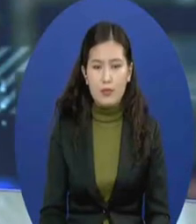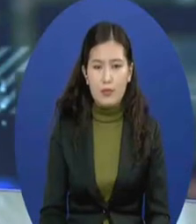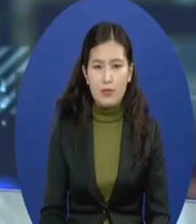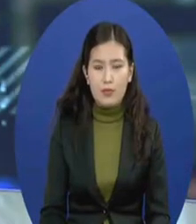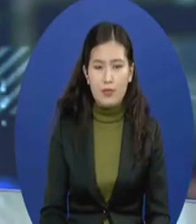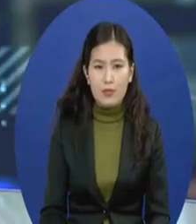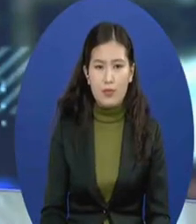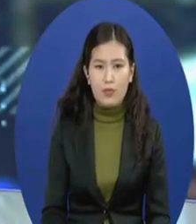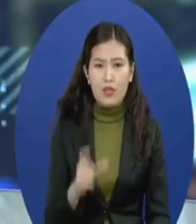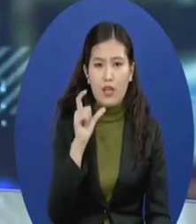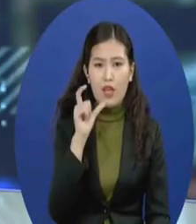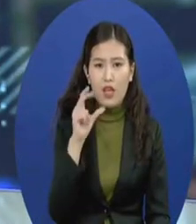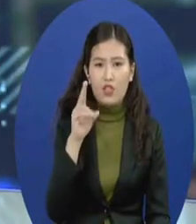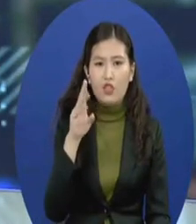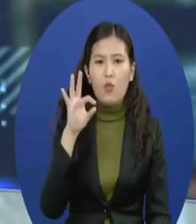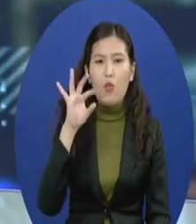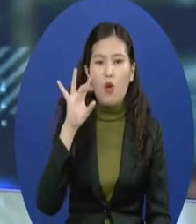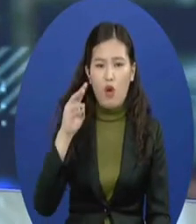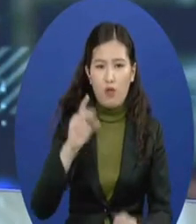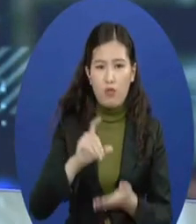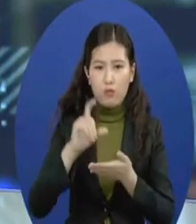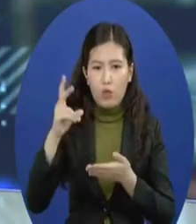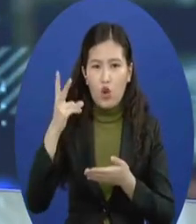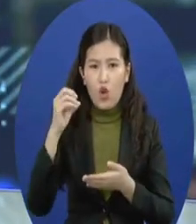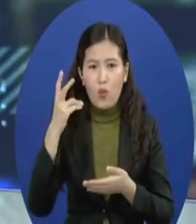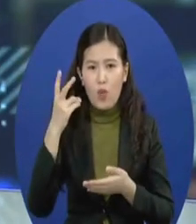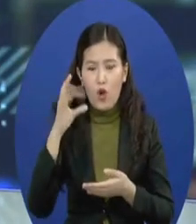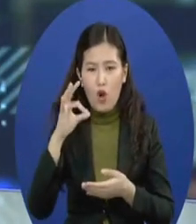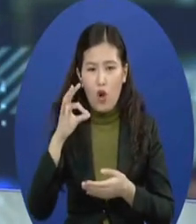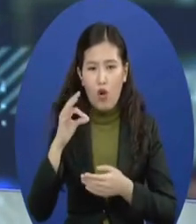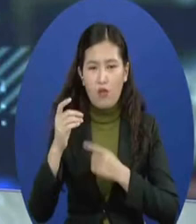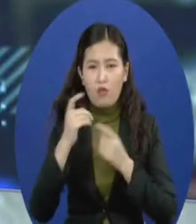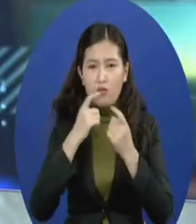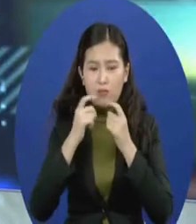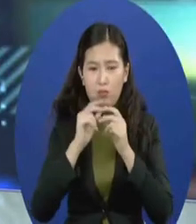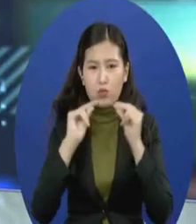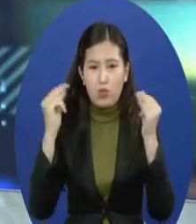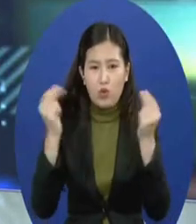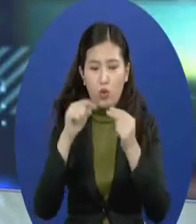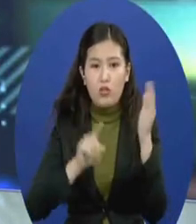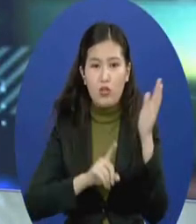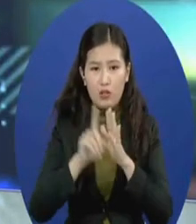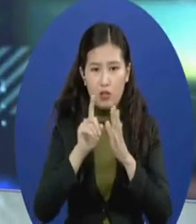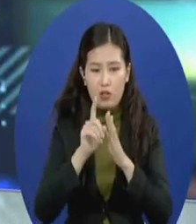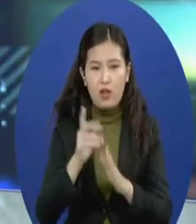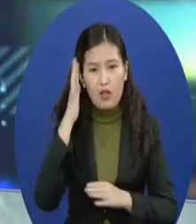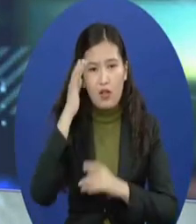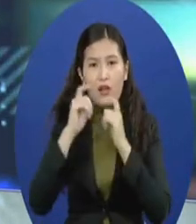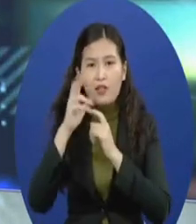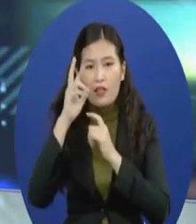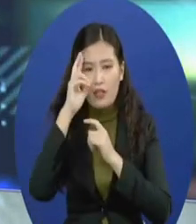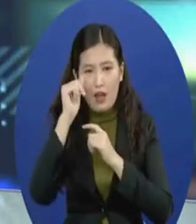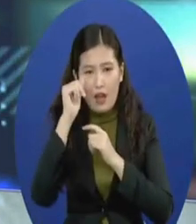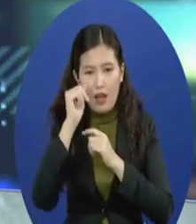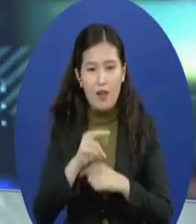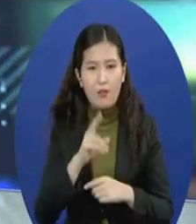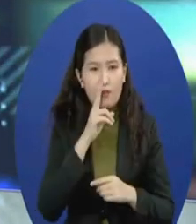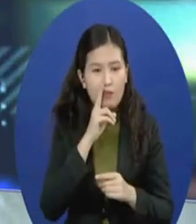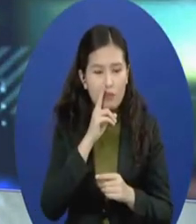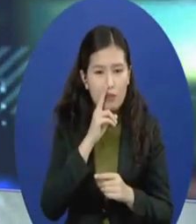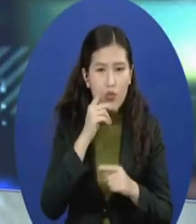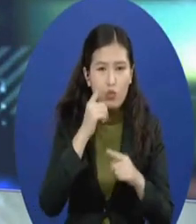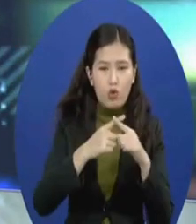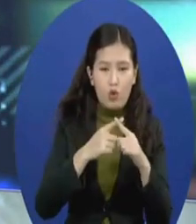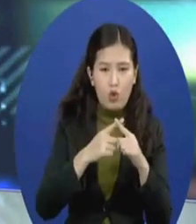Экспорт Монгол 2020 олон улсын цахим чуулга уулзалт өнөөдөр эхэллээ. За энэ чуулга уулзалтыг гадаад харилцааны яам хүнс хөдөө аж ахуй хөнгөн үйлдвэрийн яам жижиг